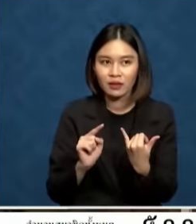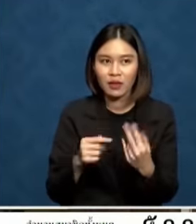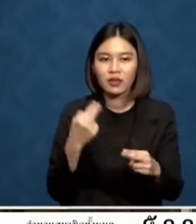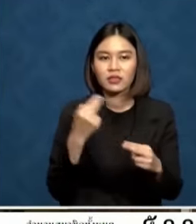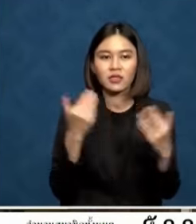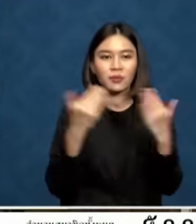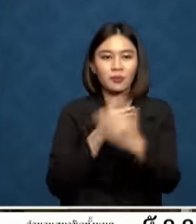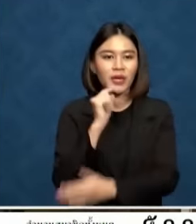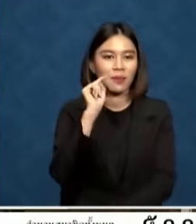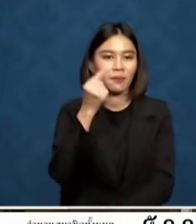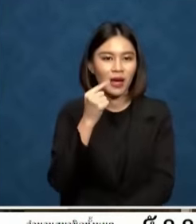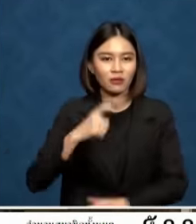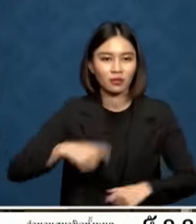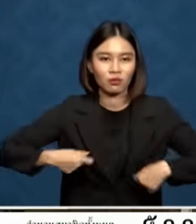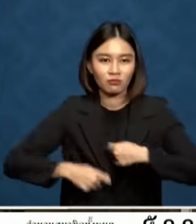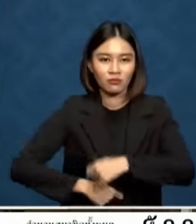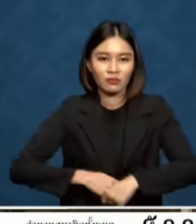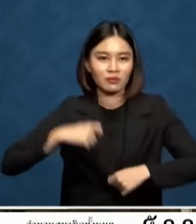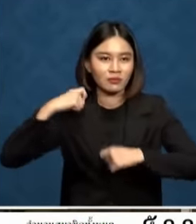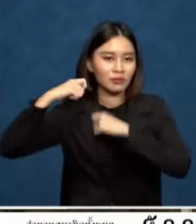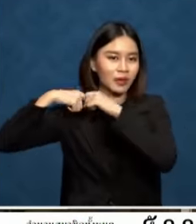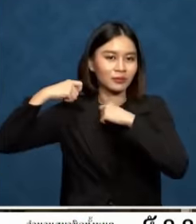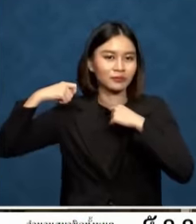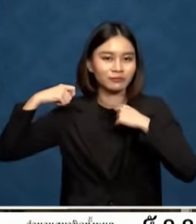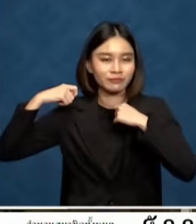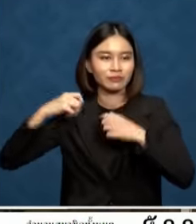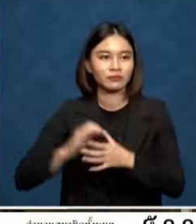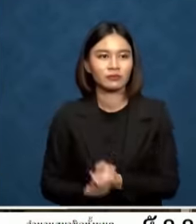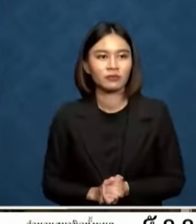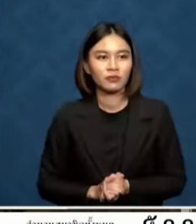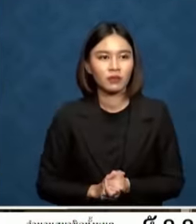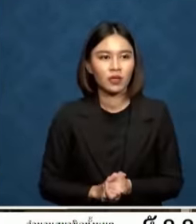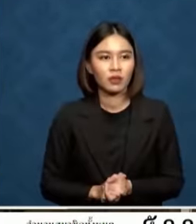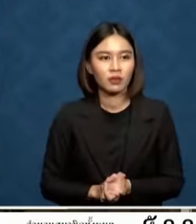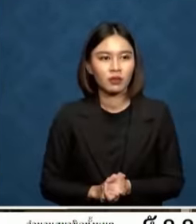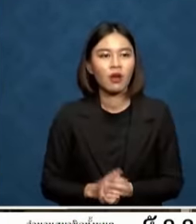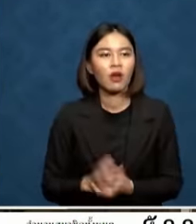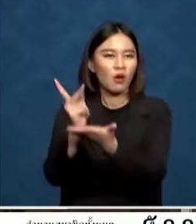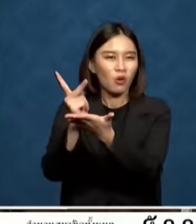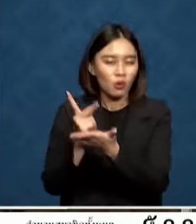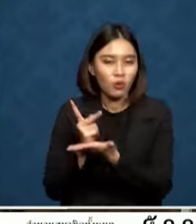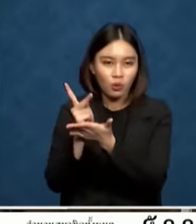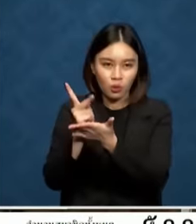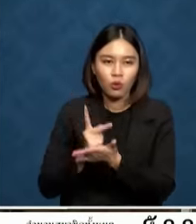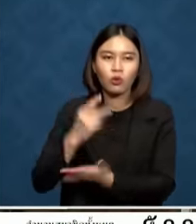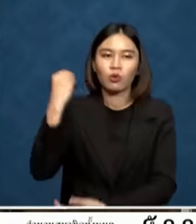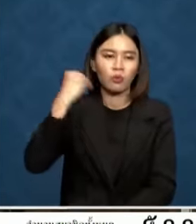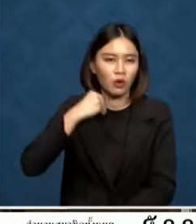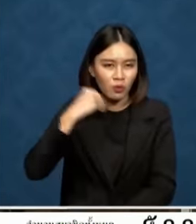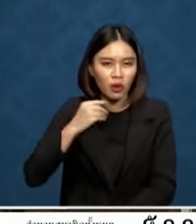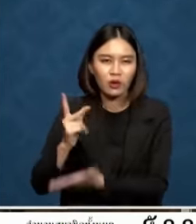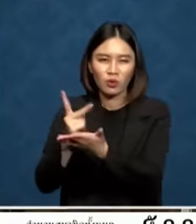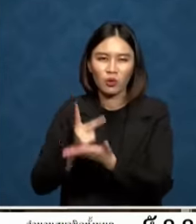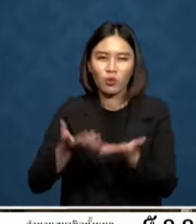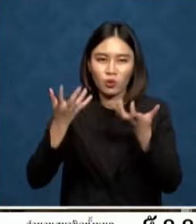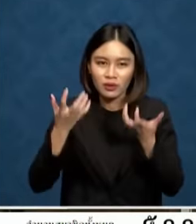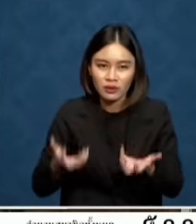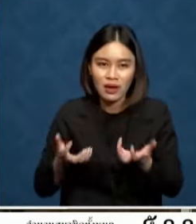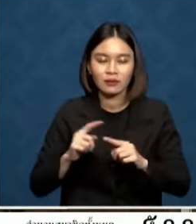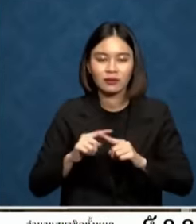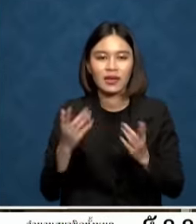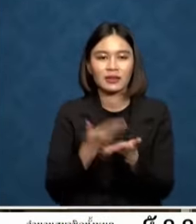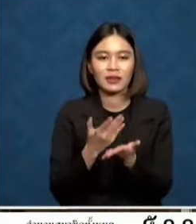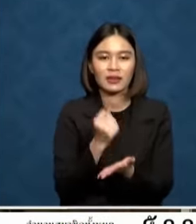เป็นนักกู้ภาคขม้าพันคอยังกู้หนักเหมือนเดิมและกู้หนักกว่าเดิมแต่เวลาใช้